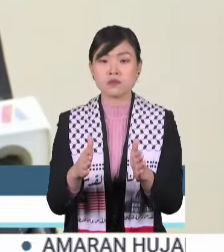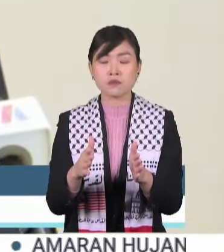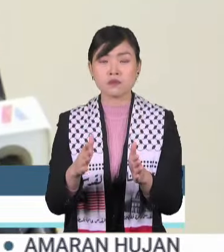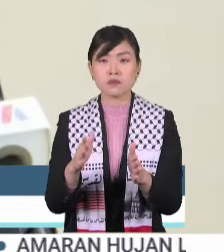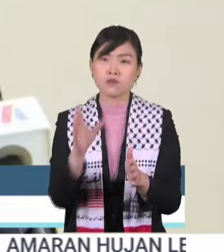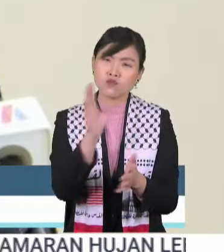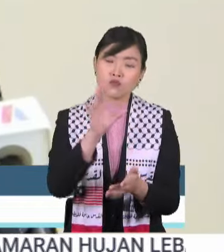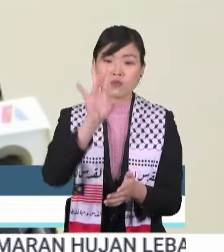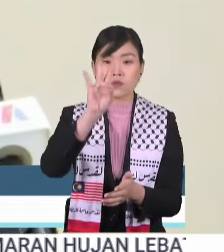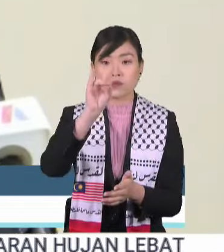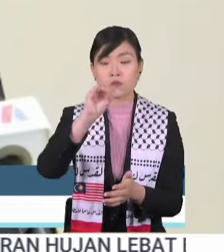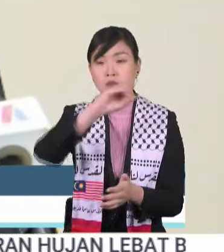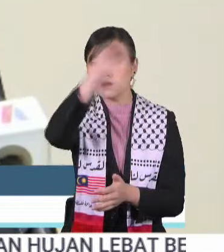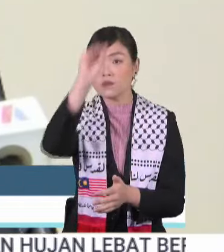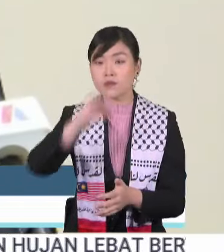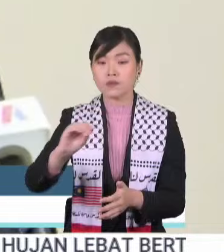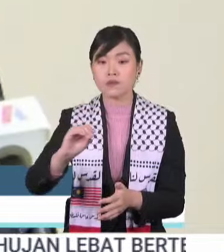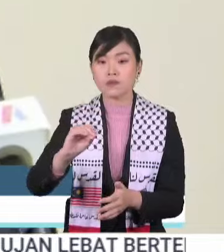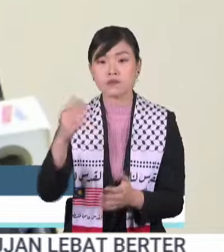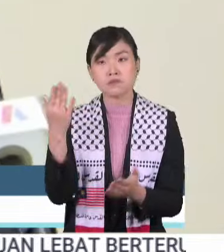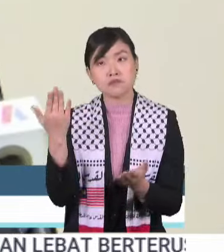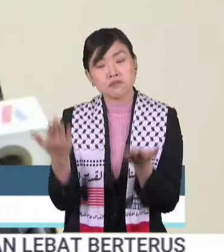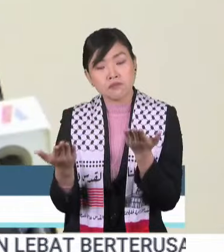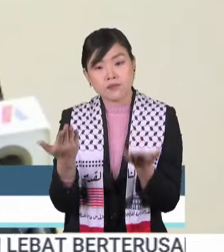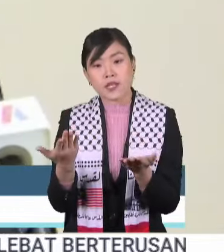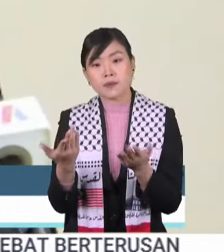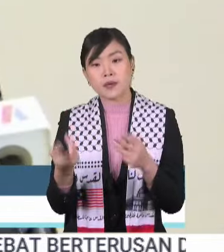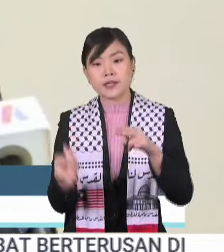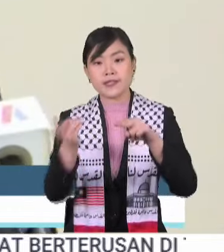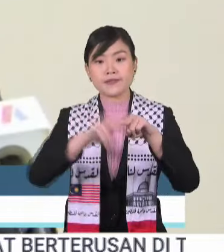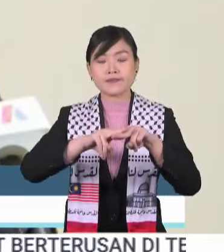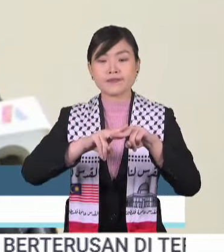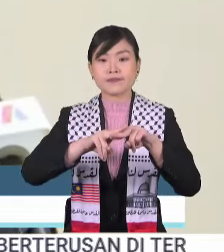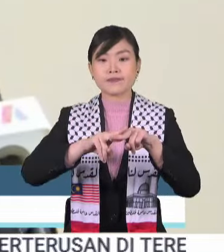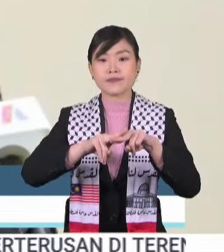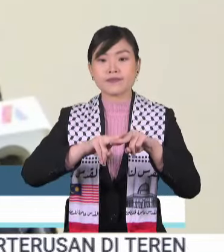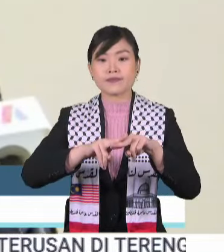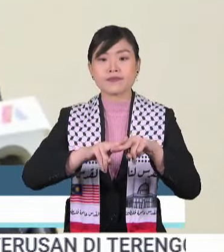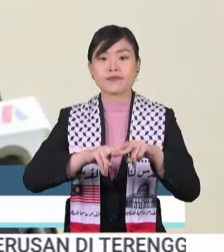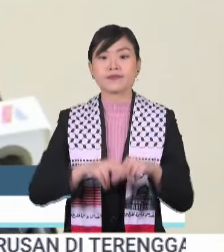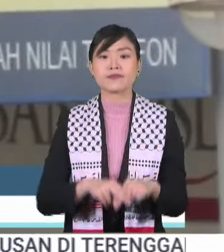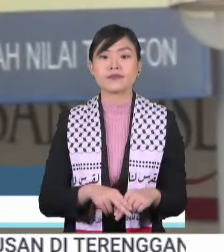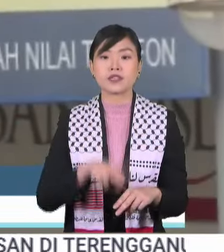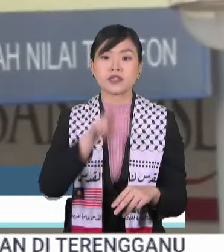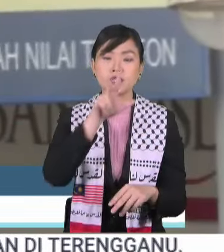27% pengguna biasa dijangka mengalami kenaikan Bil bulanan purata sebanyak